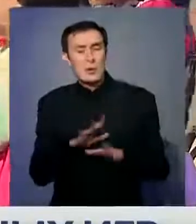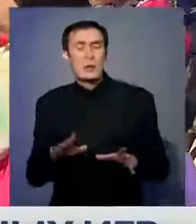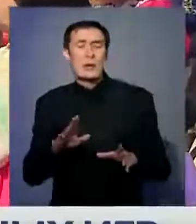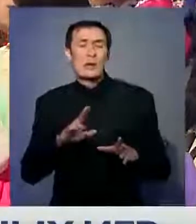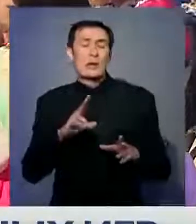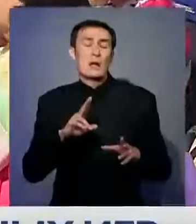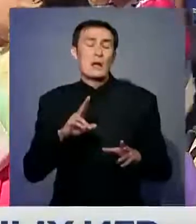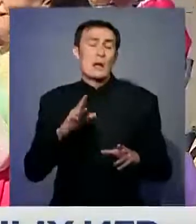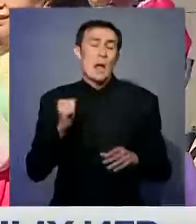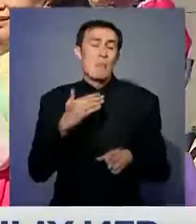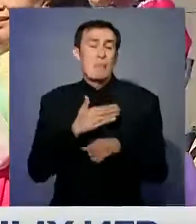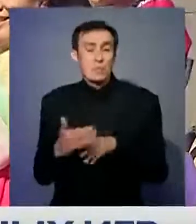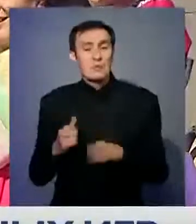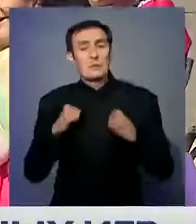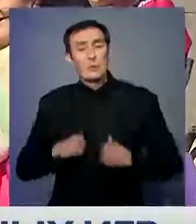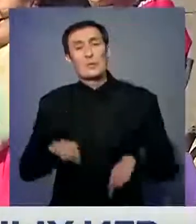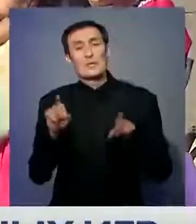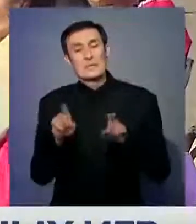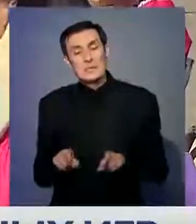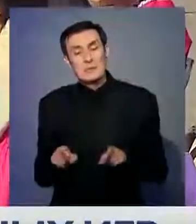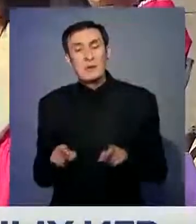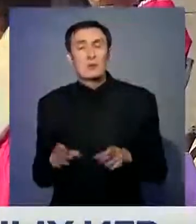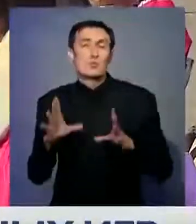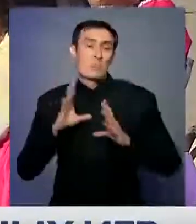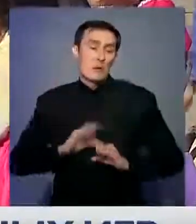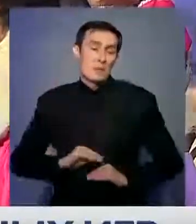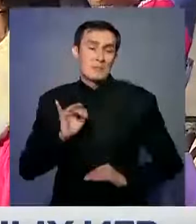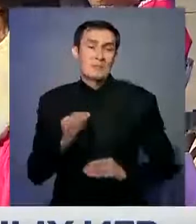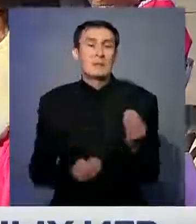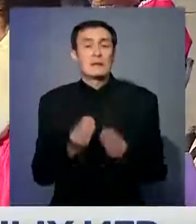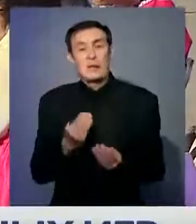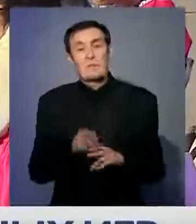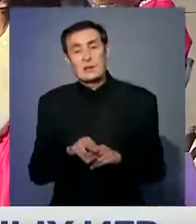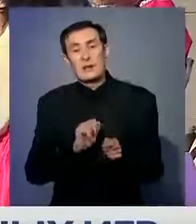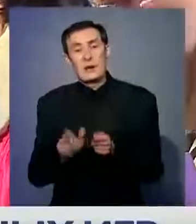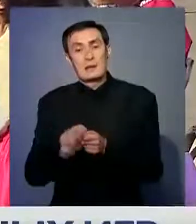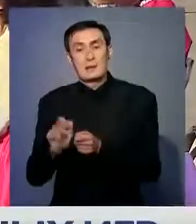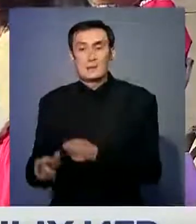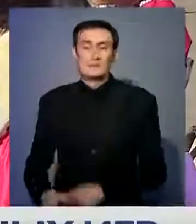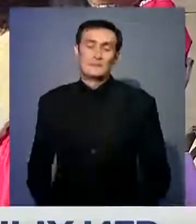полтора-два часа, а потом садимся, немножко расслабляемся, играем эти карты.